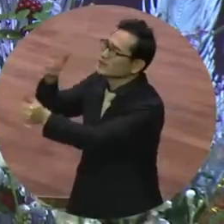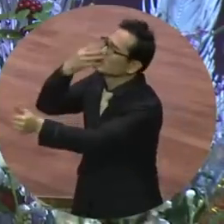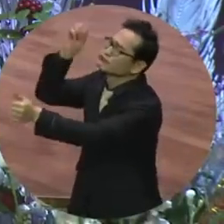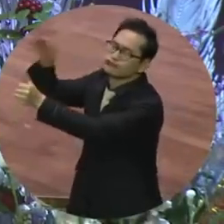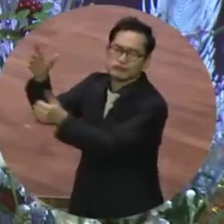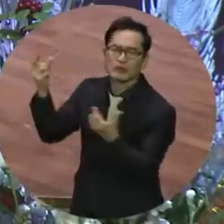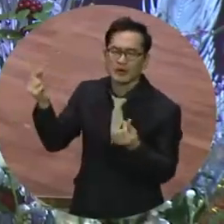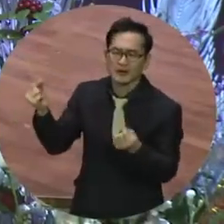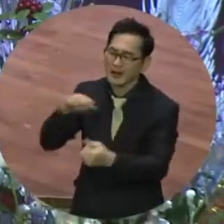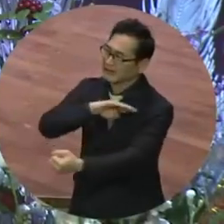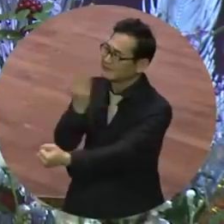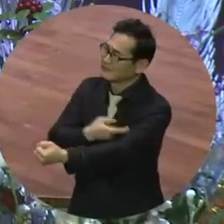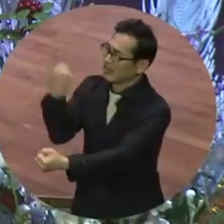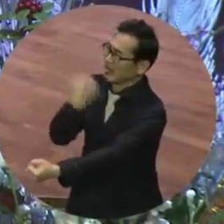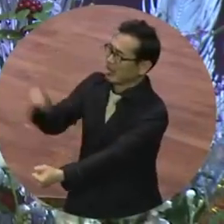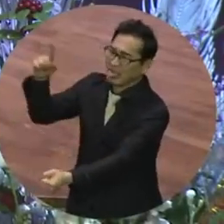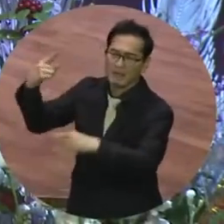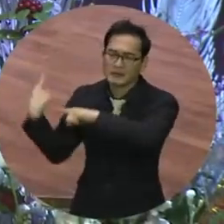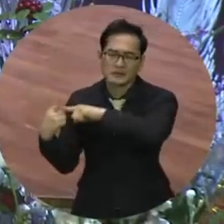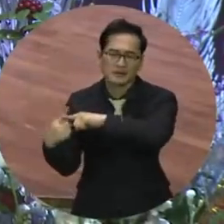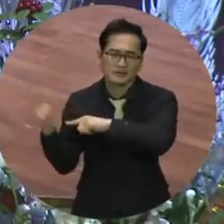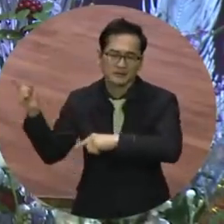그게. 자, 우리가